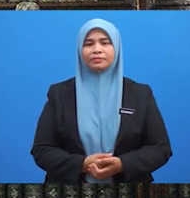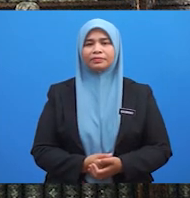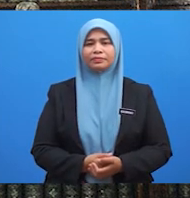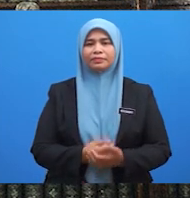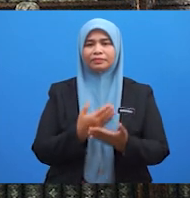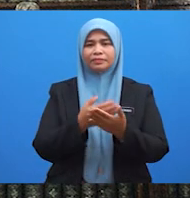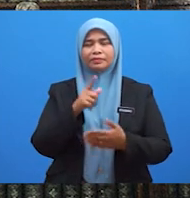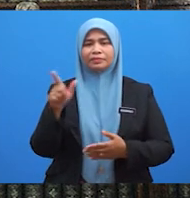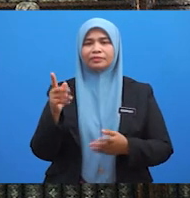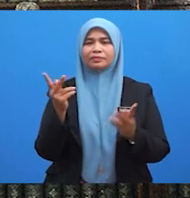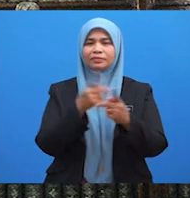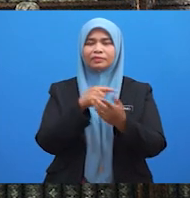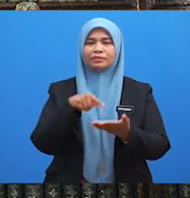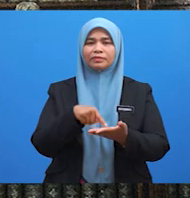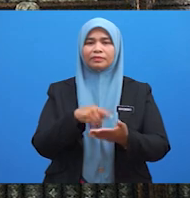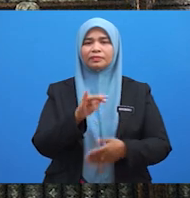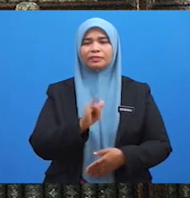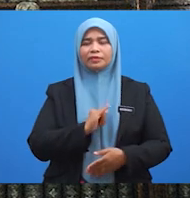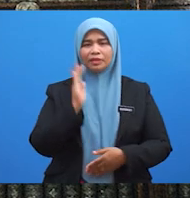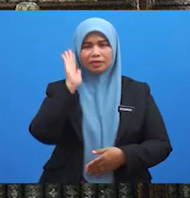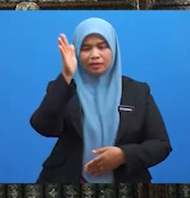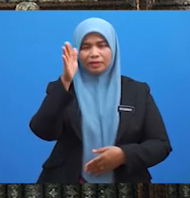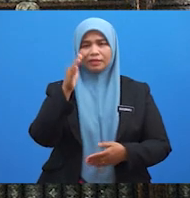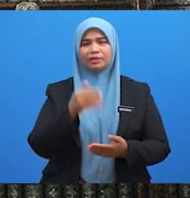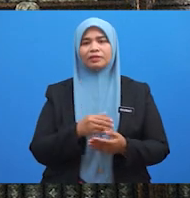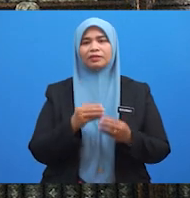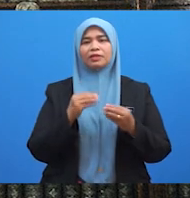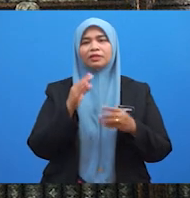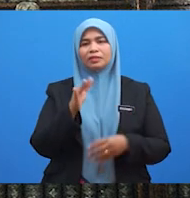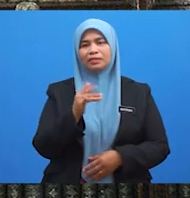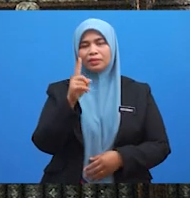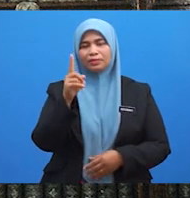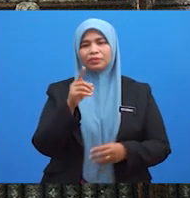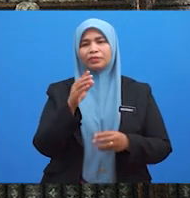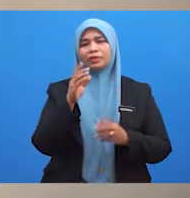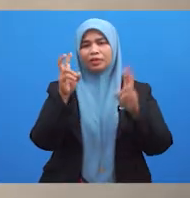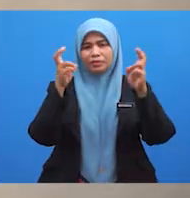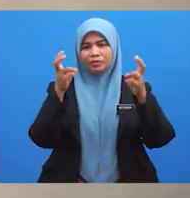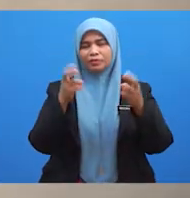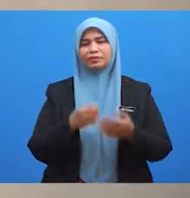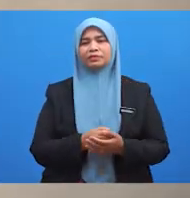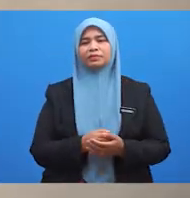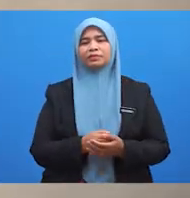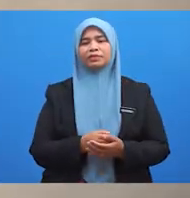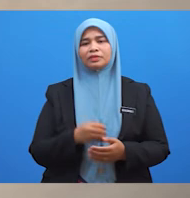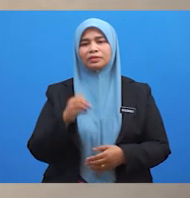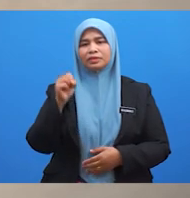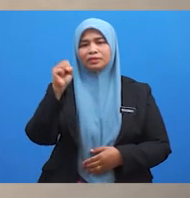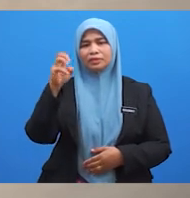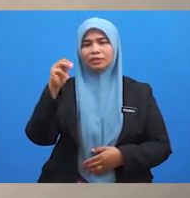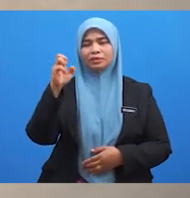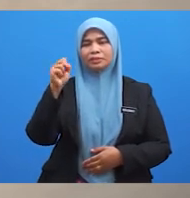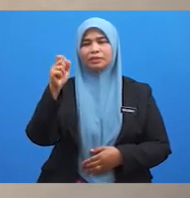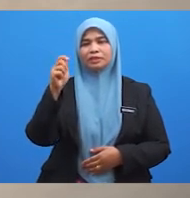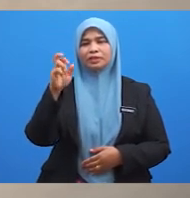Baiklah, kali ini saya akan menyentuh salah satu topik semester 3